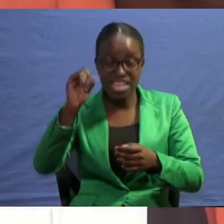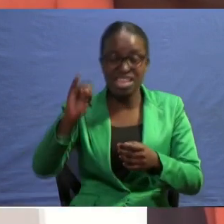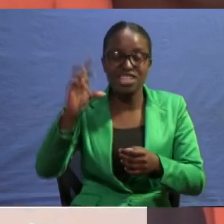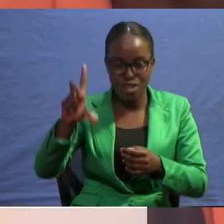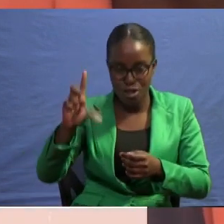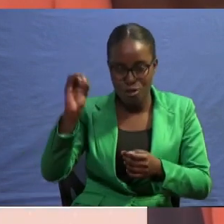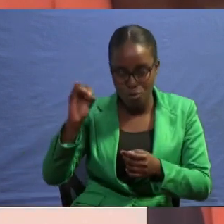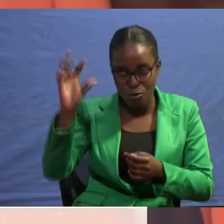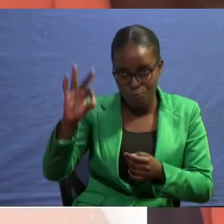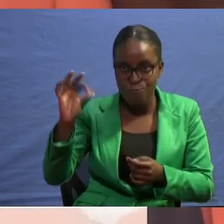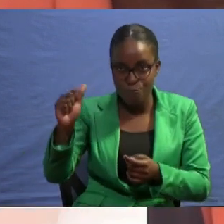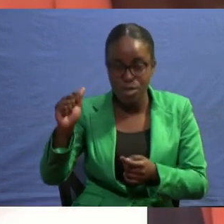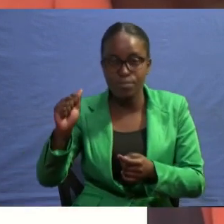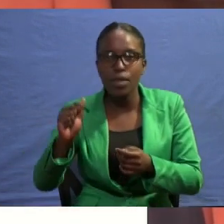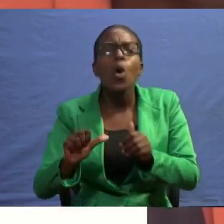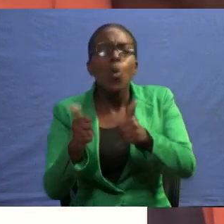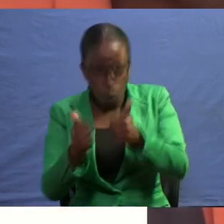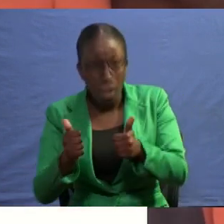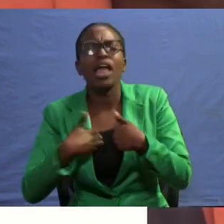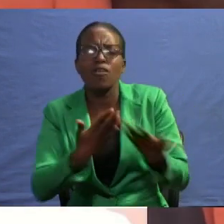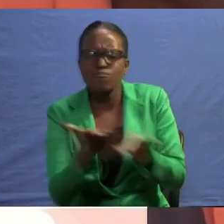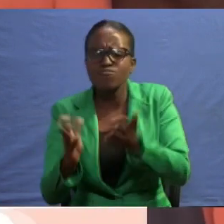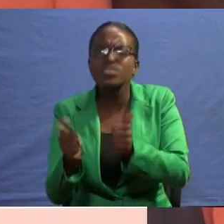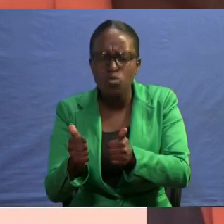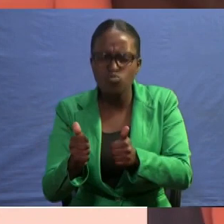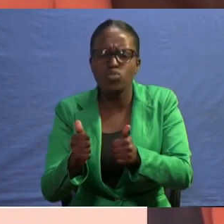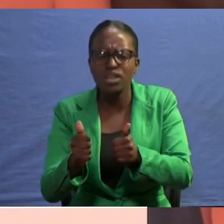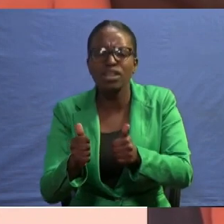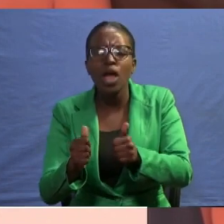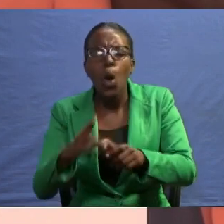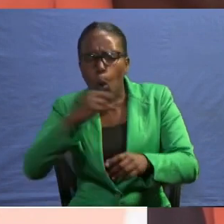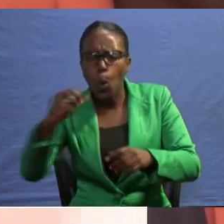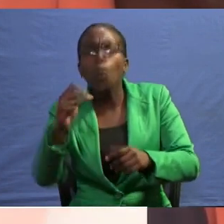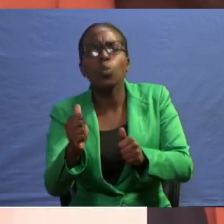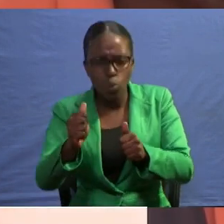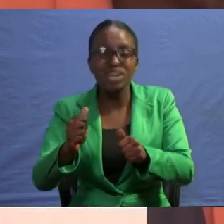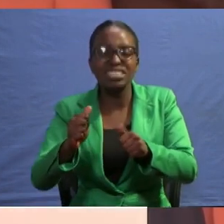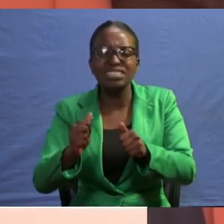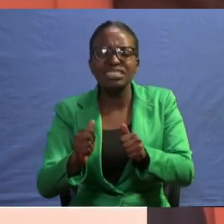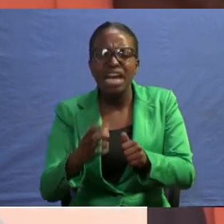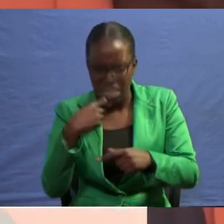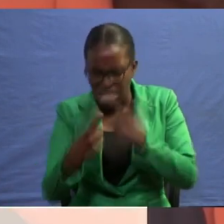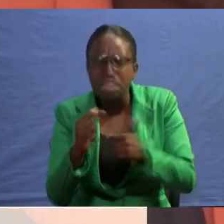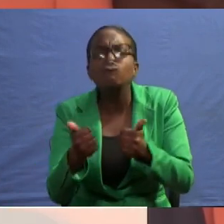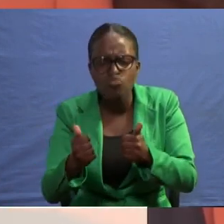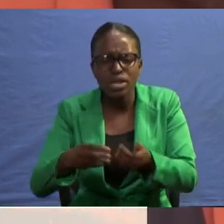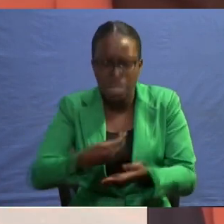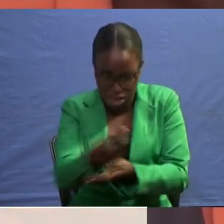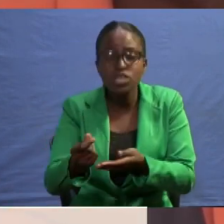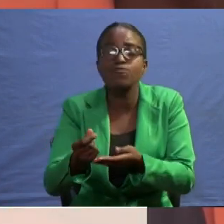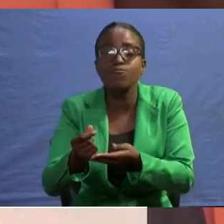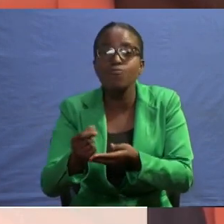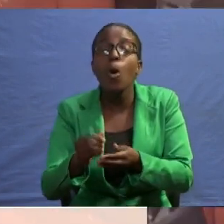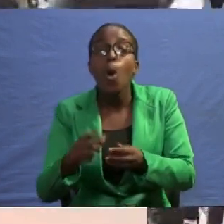ya Kilifi ndiye aliyekwenda kwa gavana Abdulswamad akamwambia nipatie pesa milioni moja